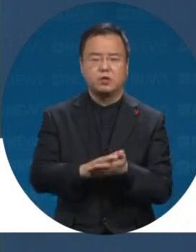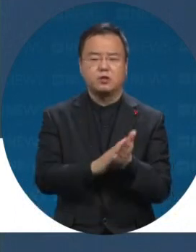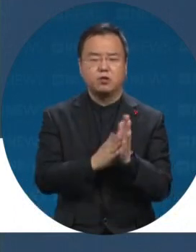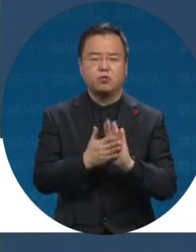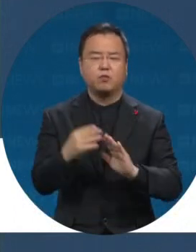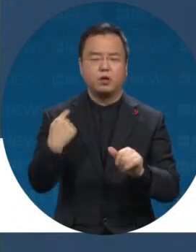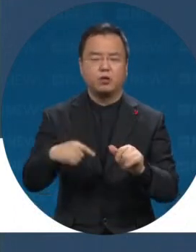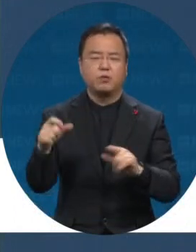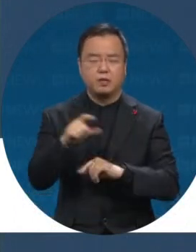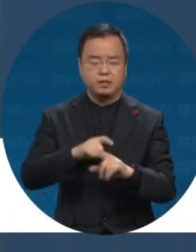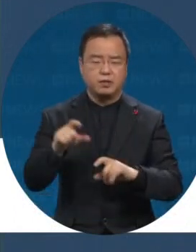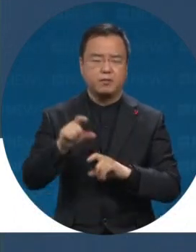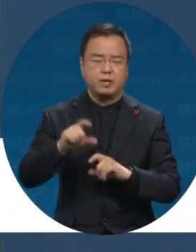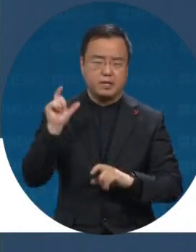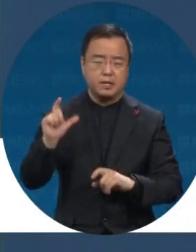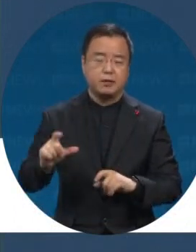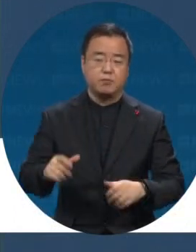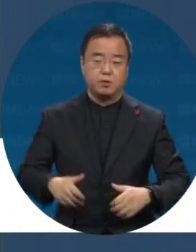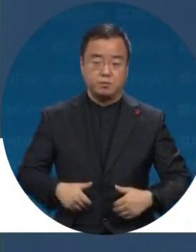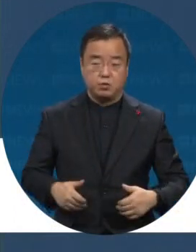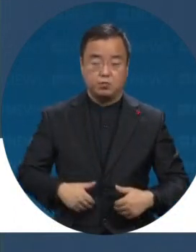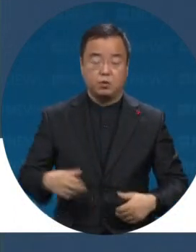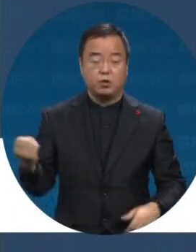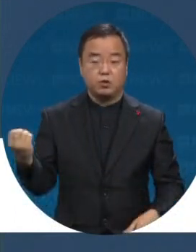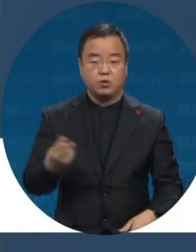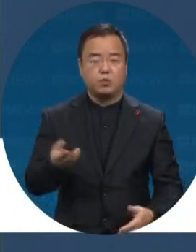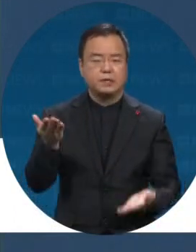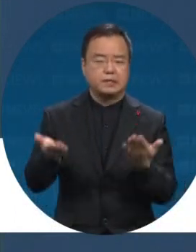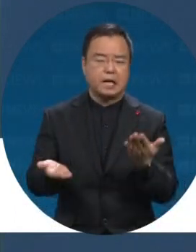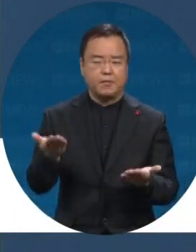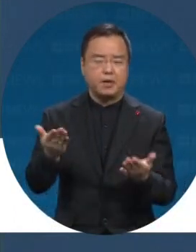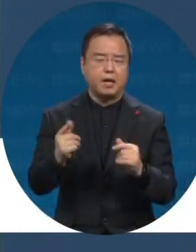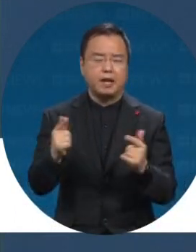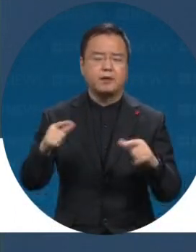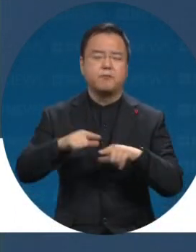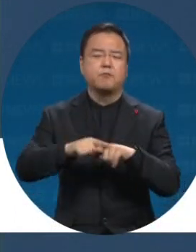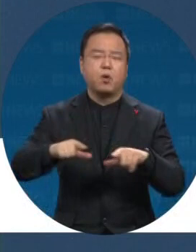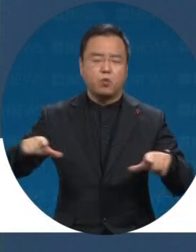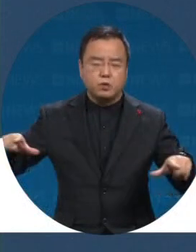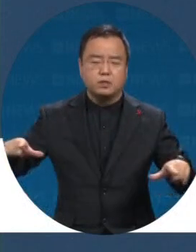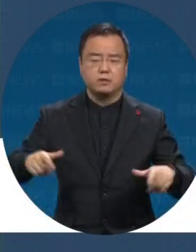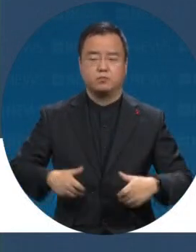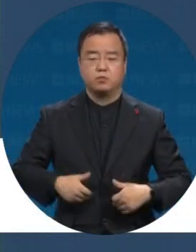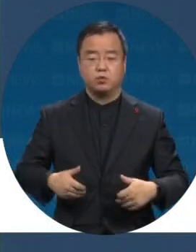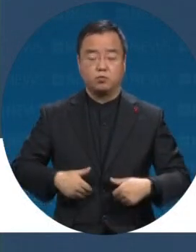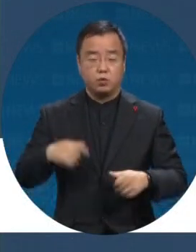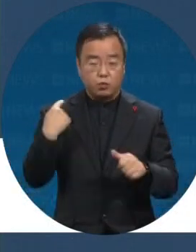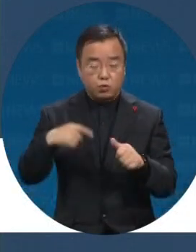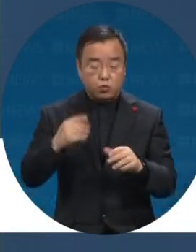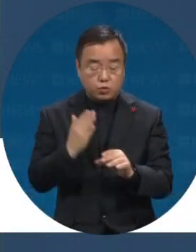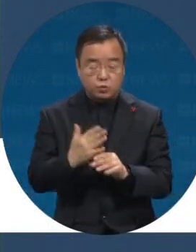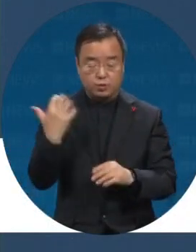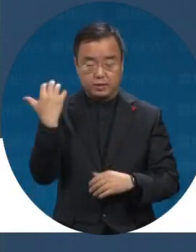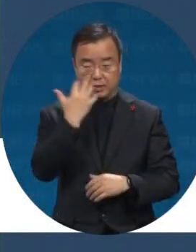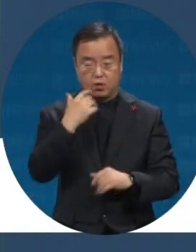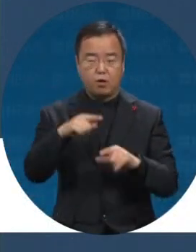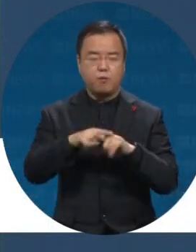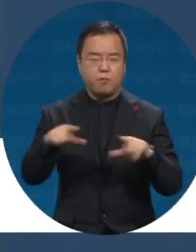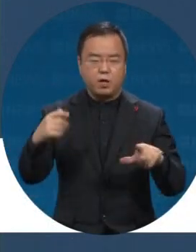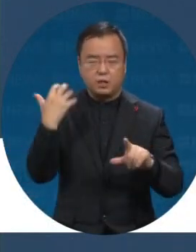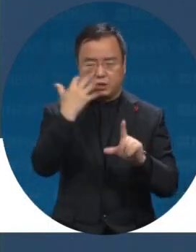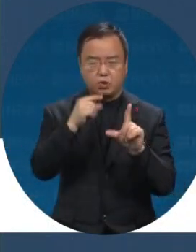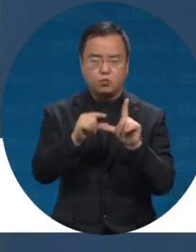강화되어야 된다라고 생각이 들고요 차별이 아닌 평등을 지향해야 되는 교육 과정에서 이런 성평등이나 성소수자